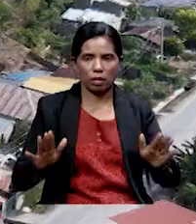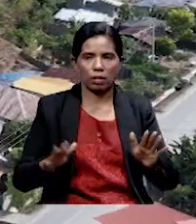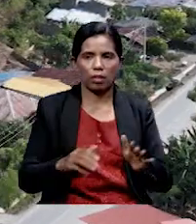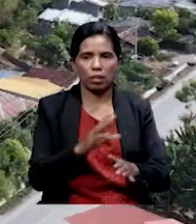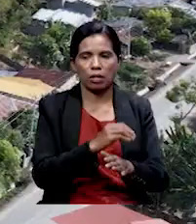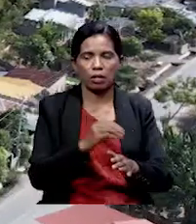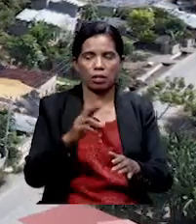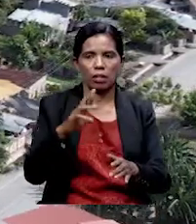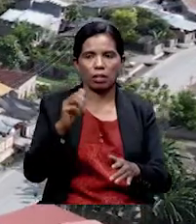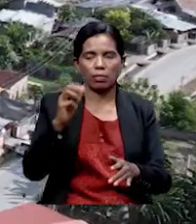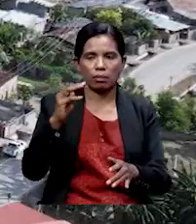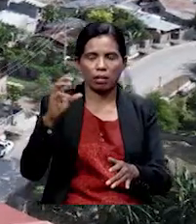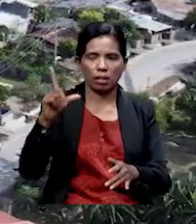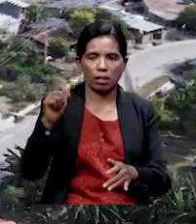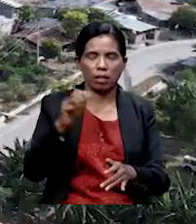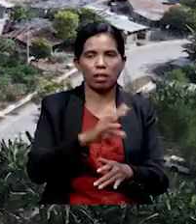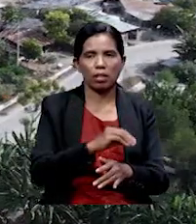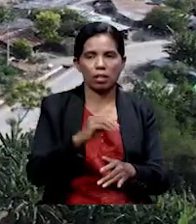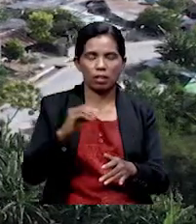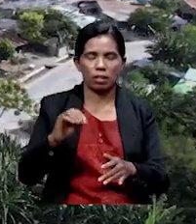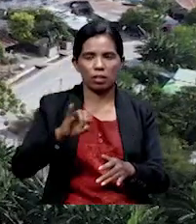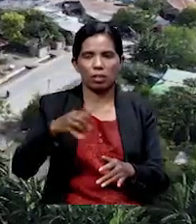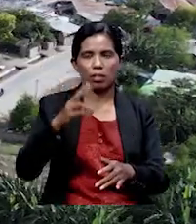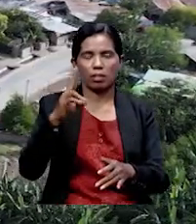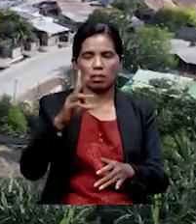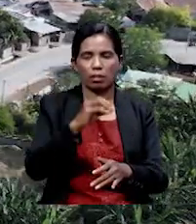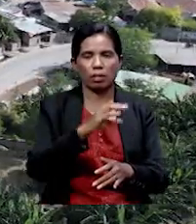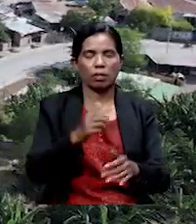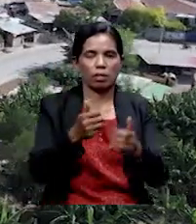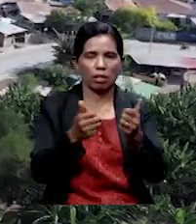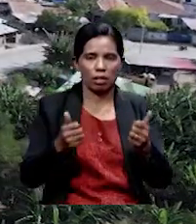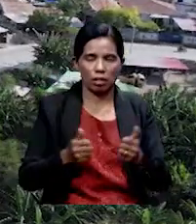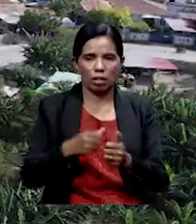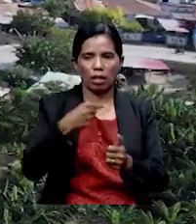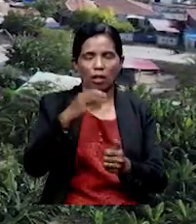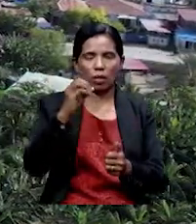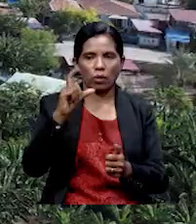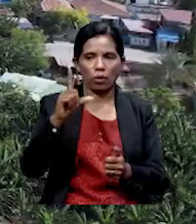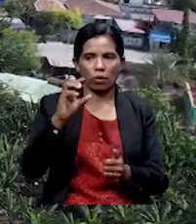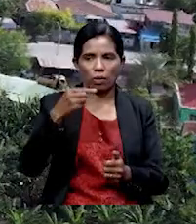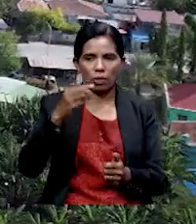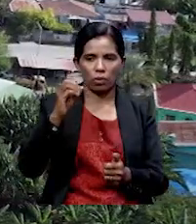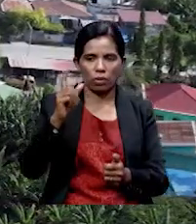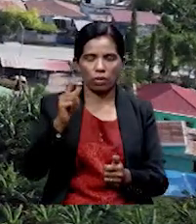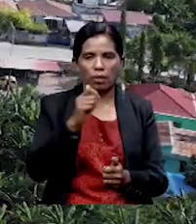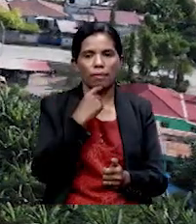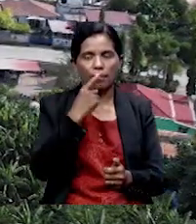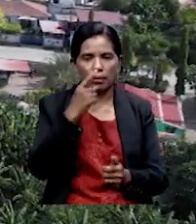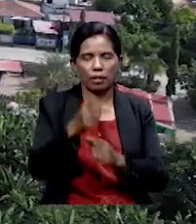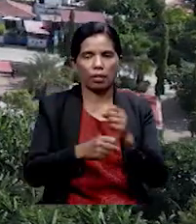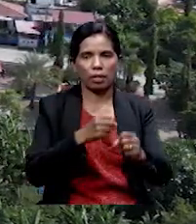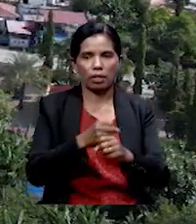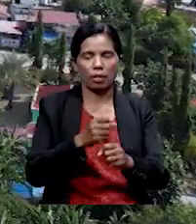Ramelau Delta, São Zé, São Miguel, ou aldeia Golgota Rasik. Tur sensus uma kain tinang riuh rua sanu resen